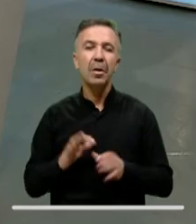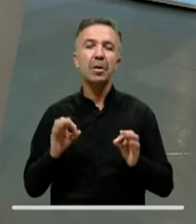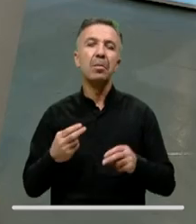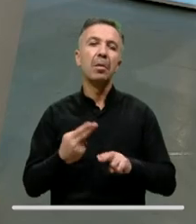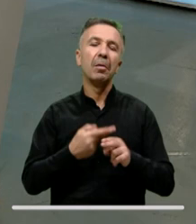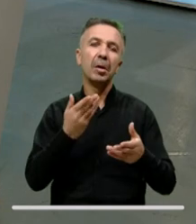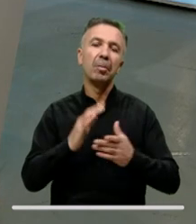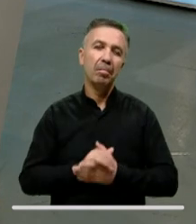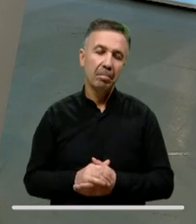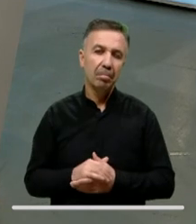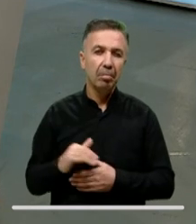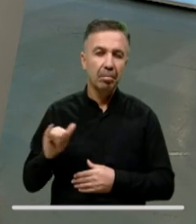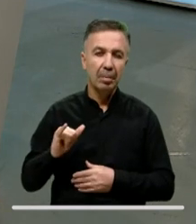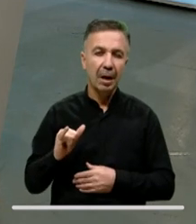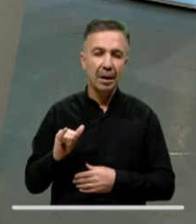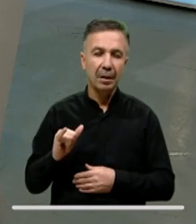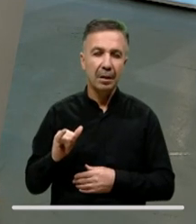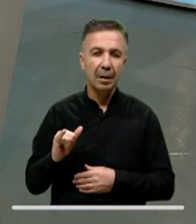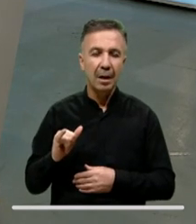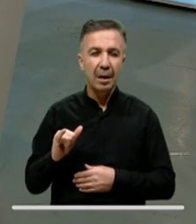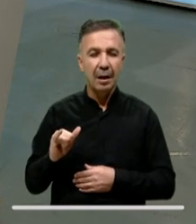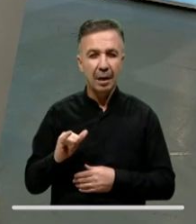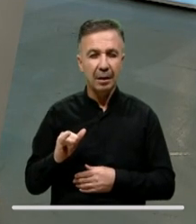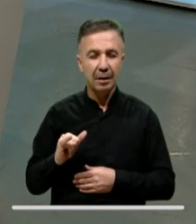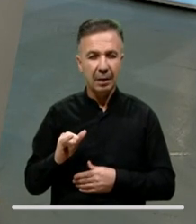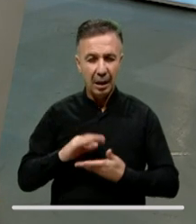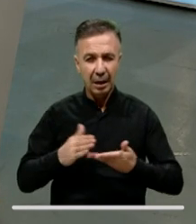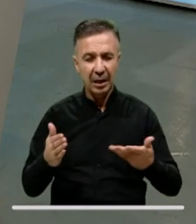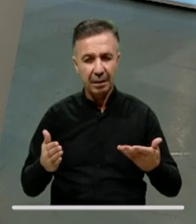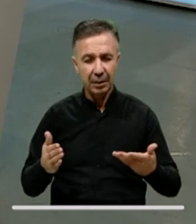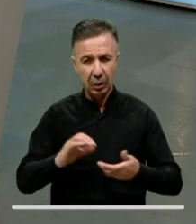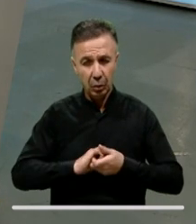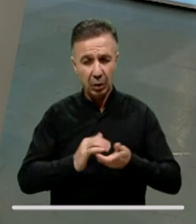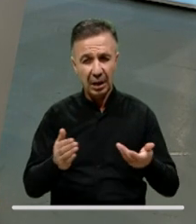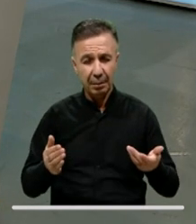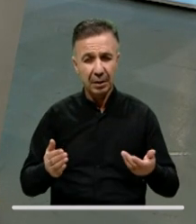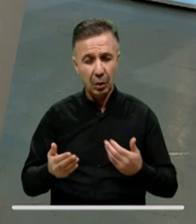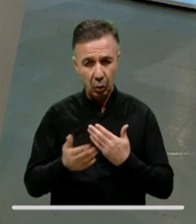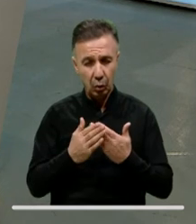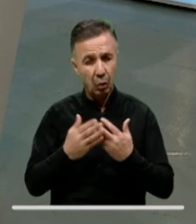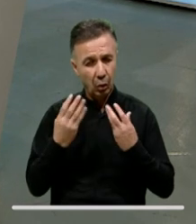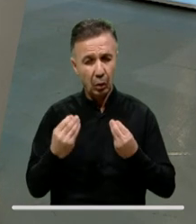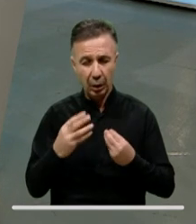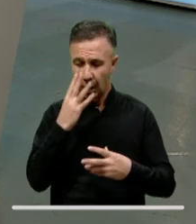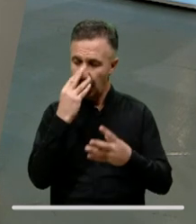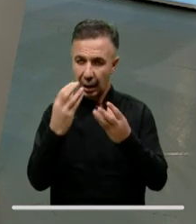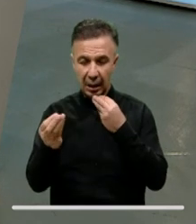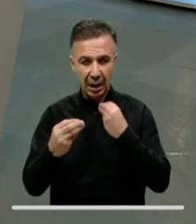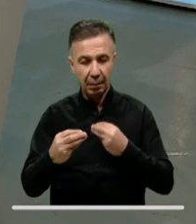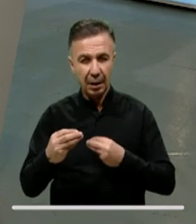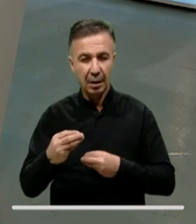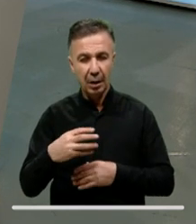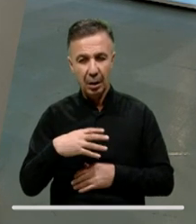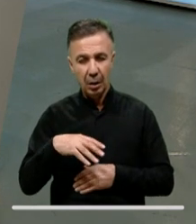mesela biz yakınımızın düğünü olur, eşimizin, dostumuzun, çocuk falan bizde hediyeleşmek sünnettir diye